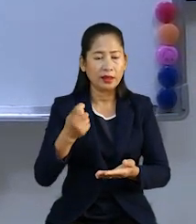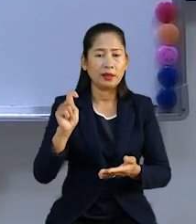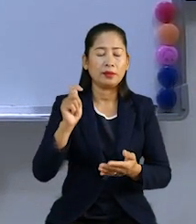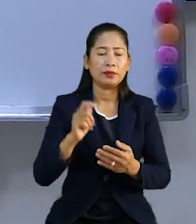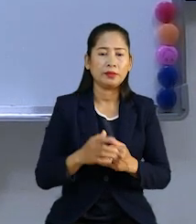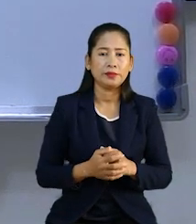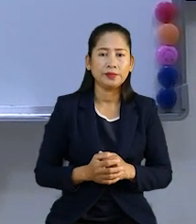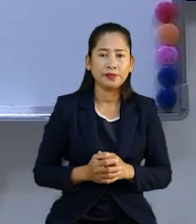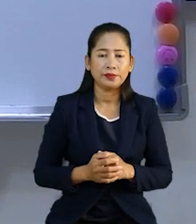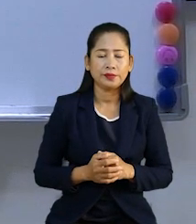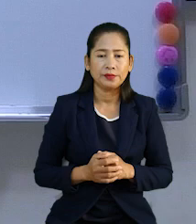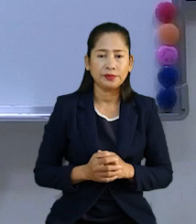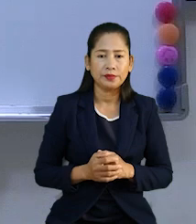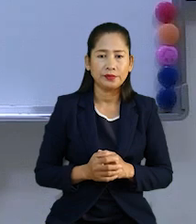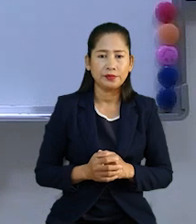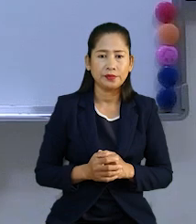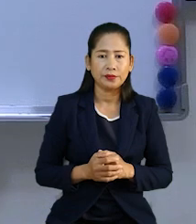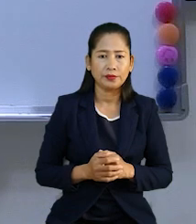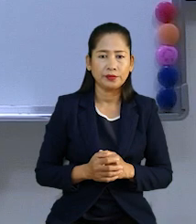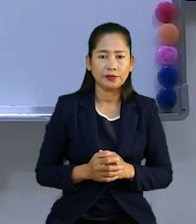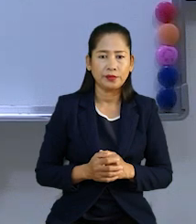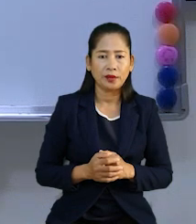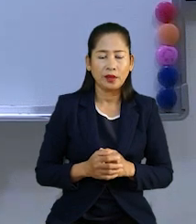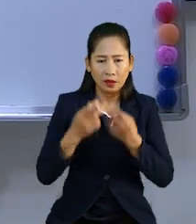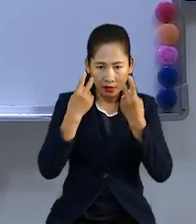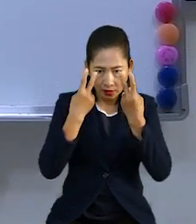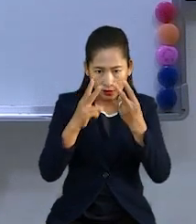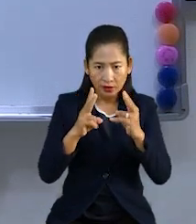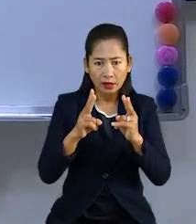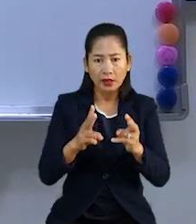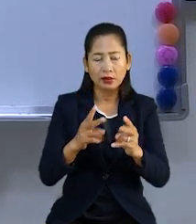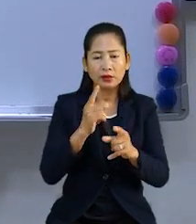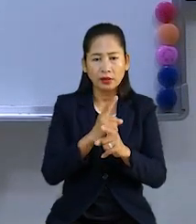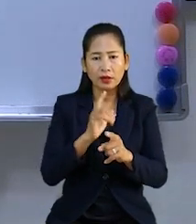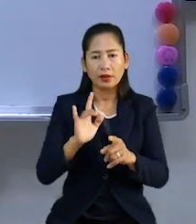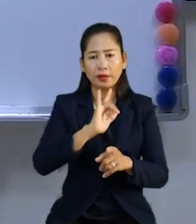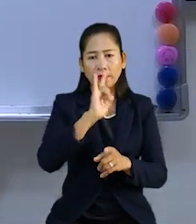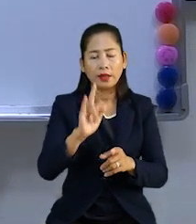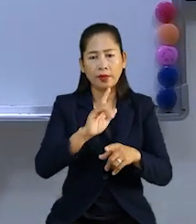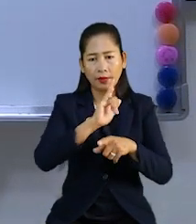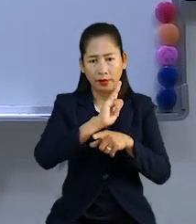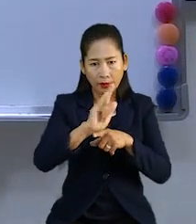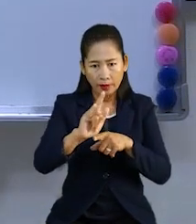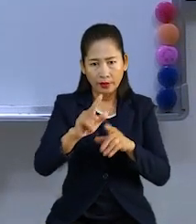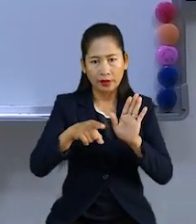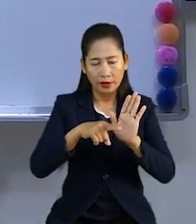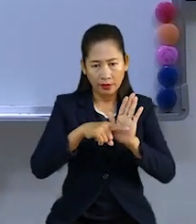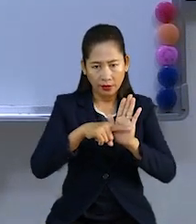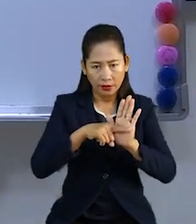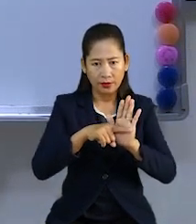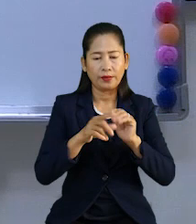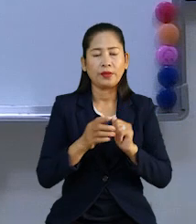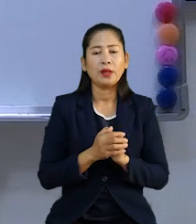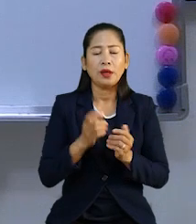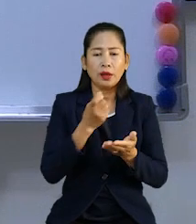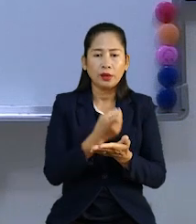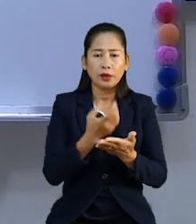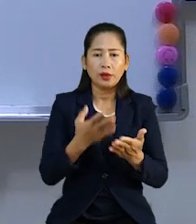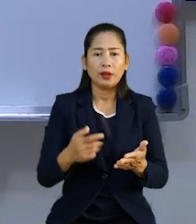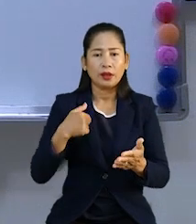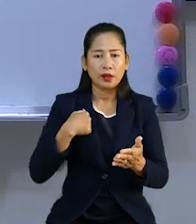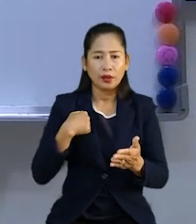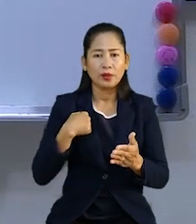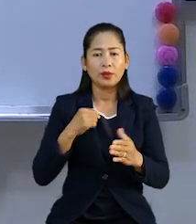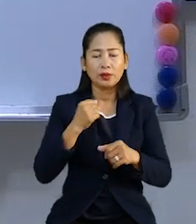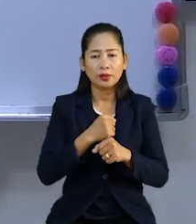quỳnh chà chẳng những khi hái tha dưỡng trời phá pro man vị thí đỏ vì thế nhà